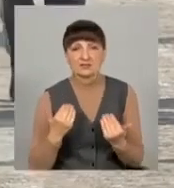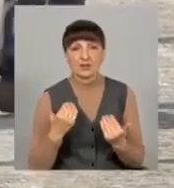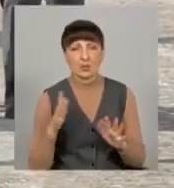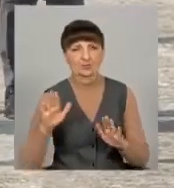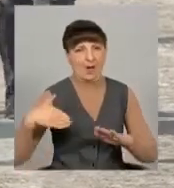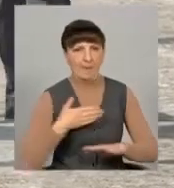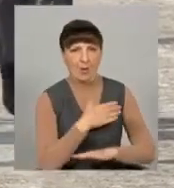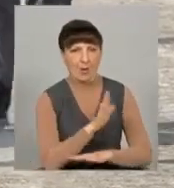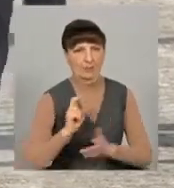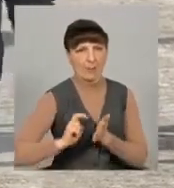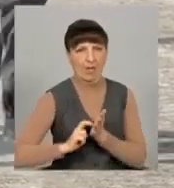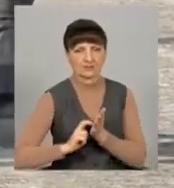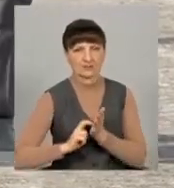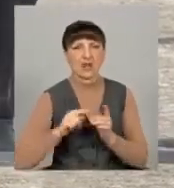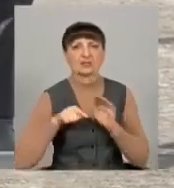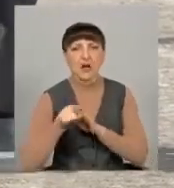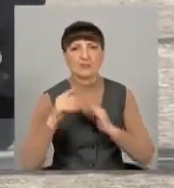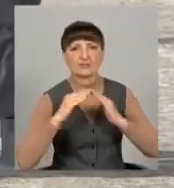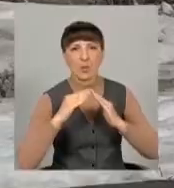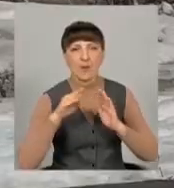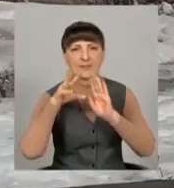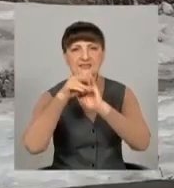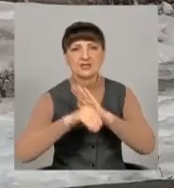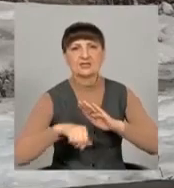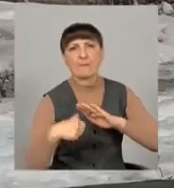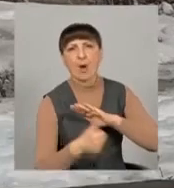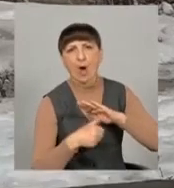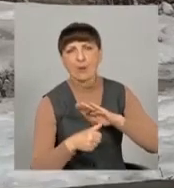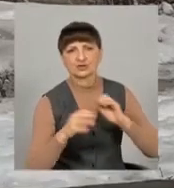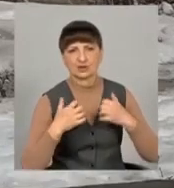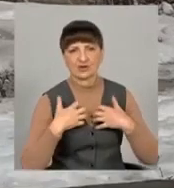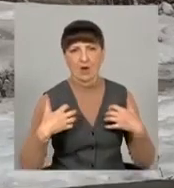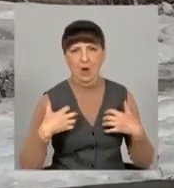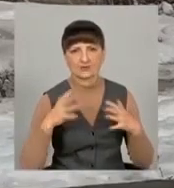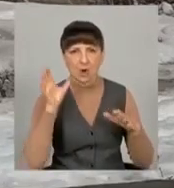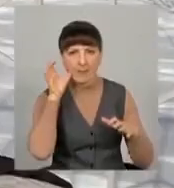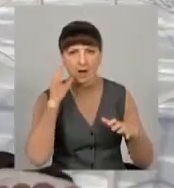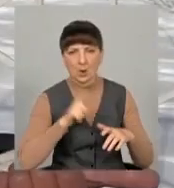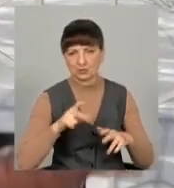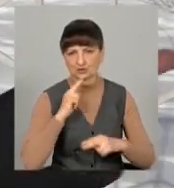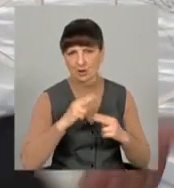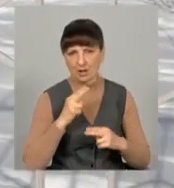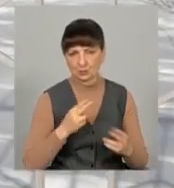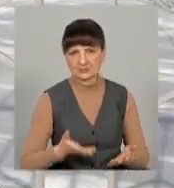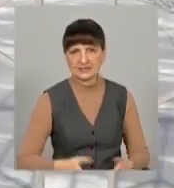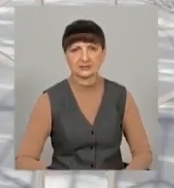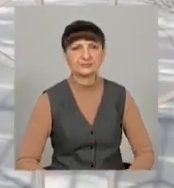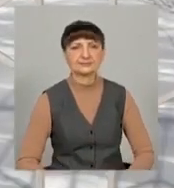заброшенный храм знаний стороной так как здание поселились бомжи и бродящие животные сетуют люди